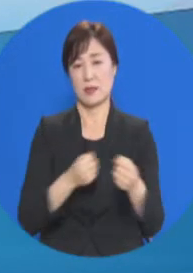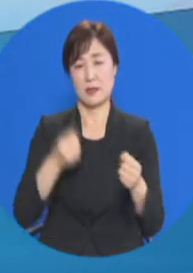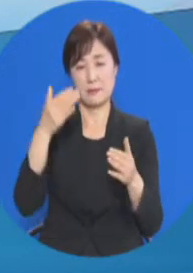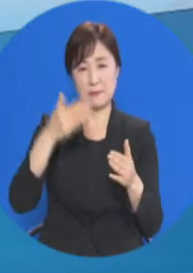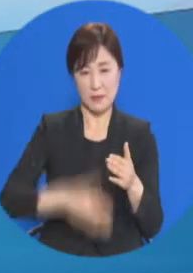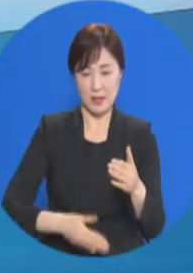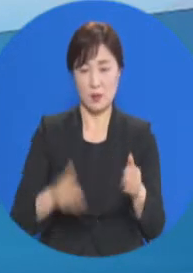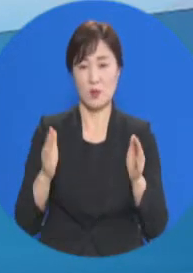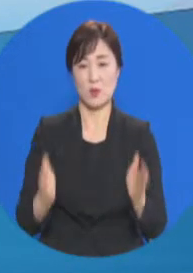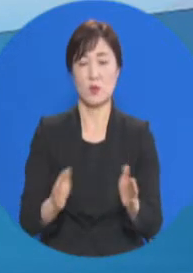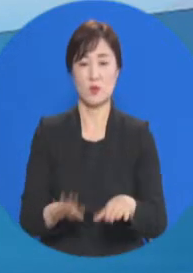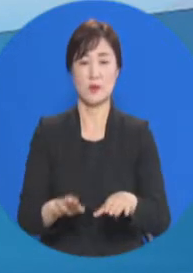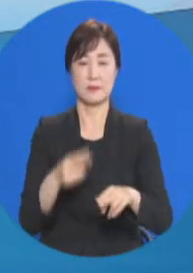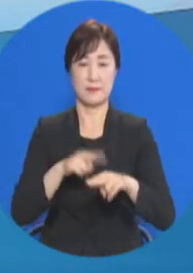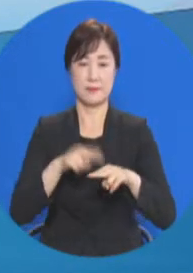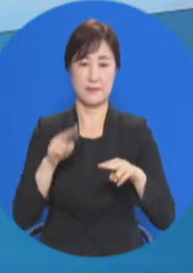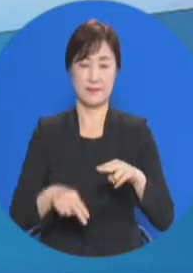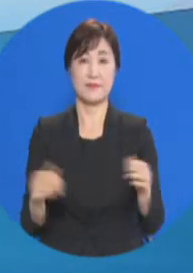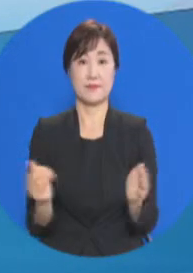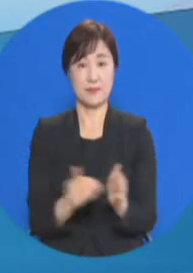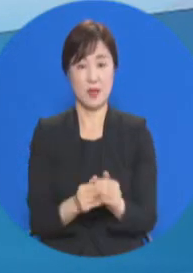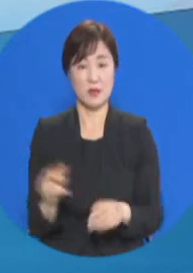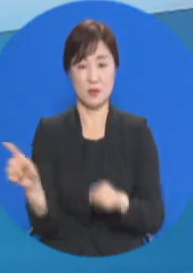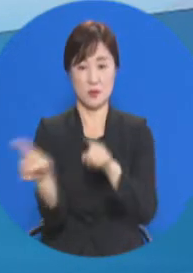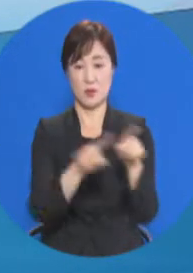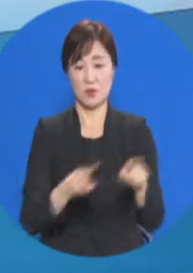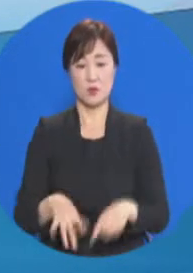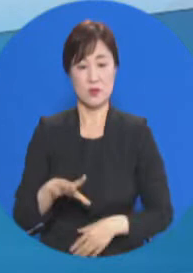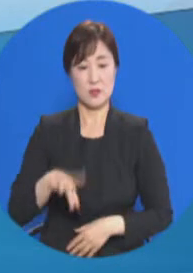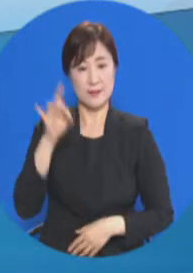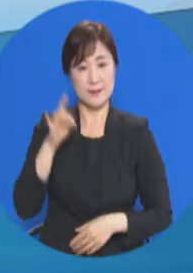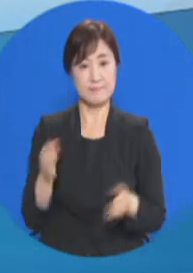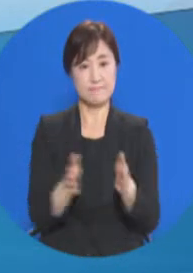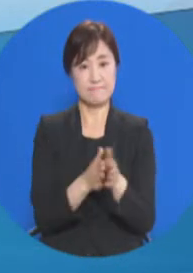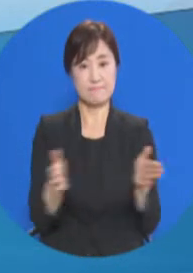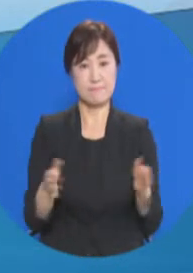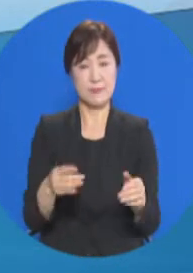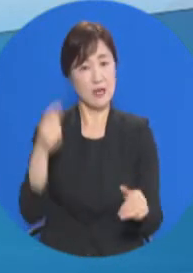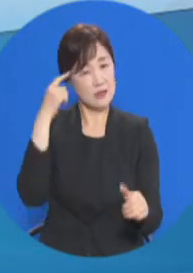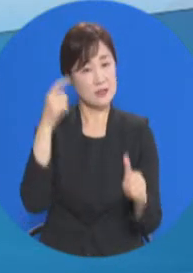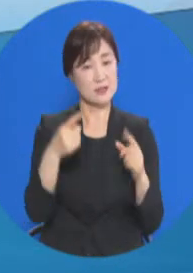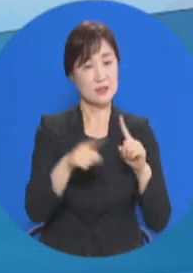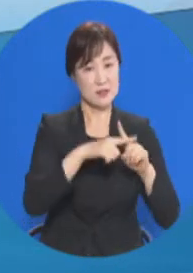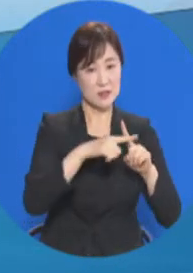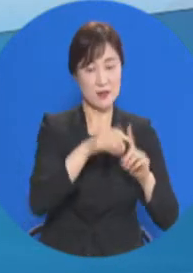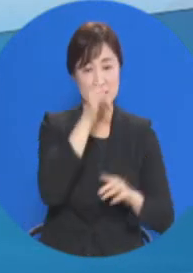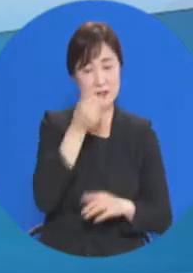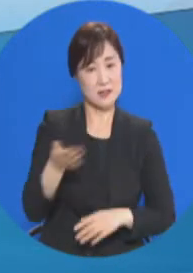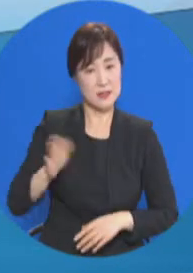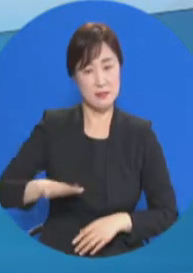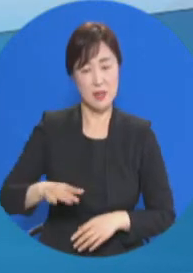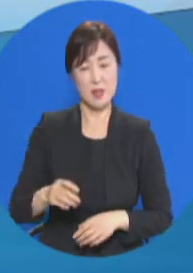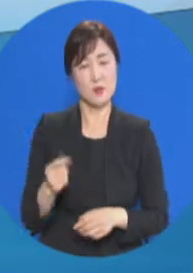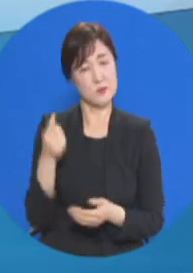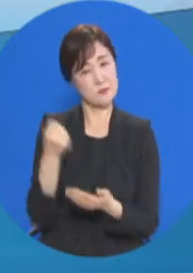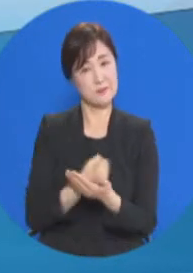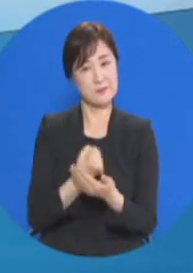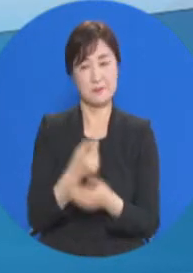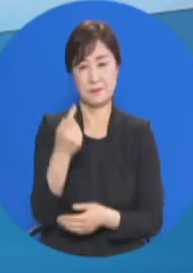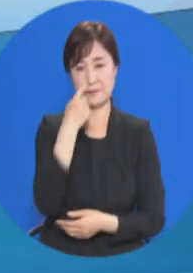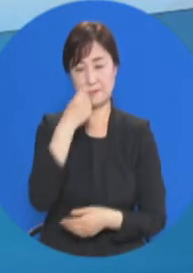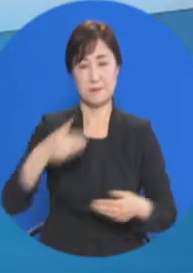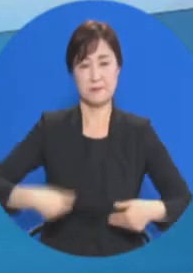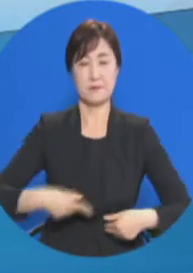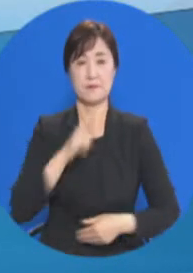처리됐습니다. 전국 최초로 제도 도입을 시도했다는 긍정적인 평가와 반면 교사로 삼아야 한다는 목소리가 교차하고